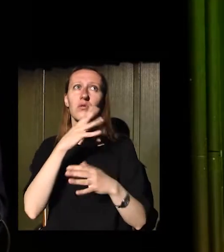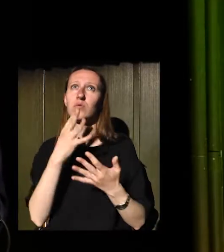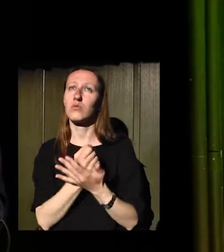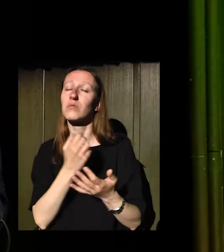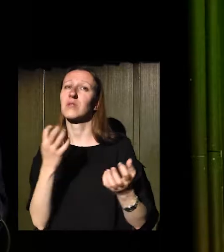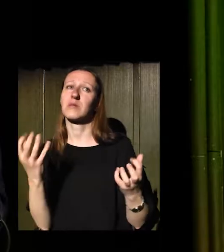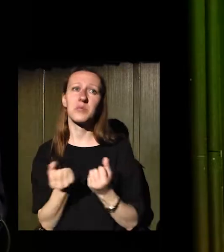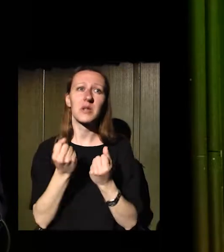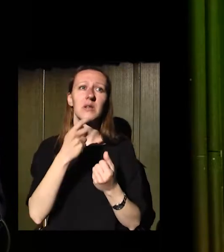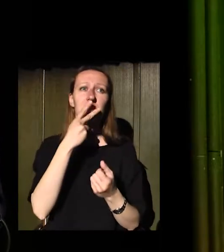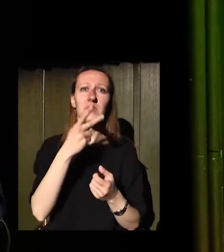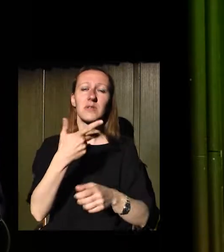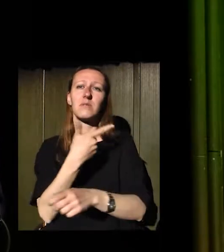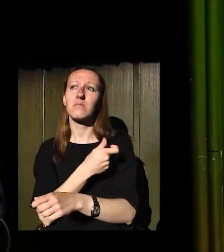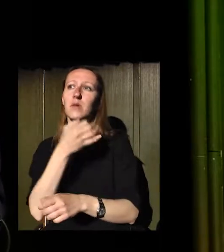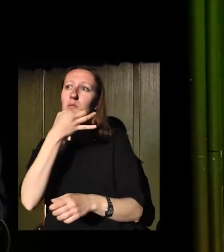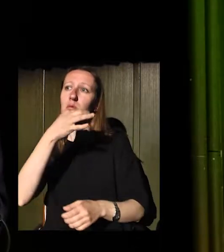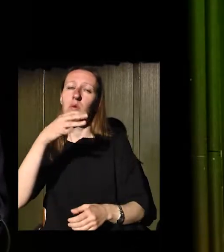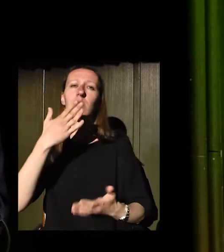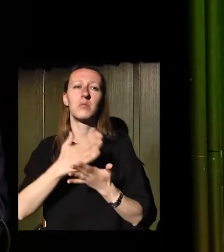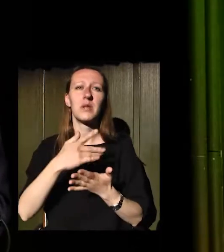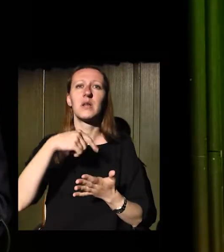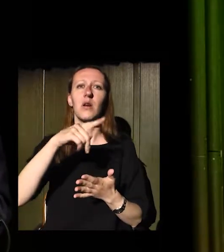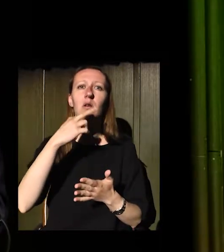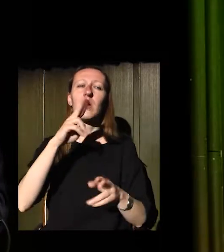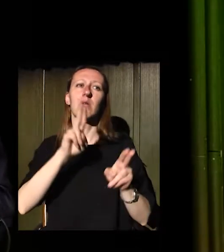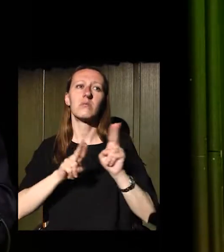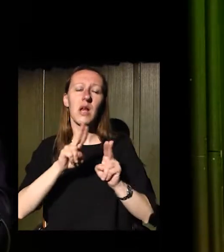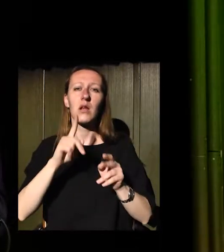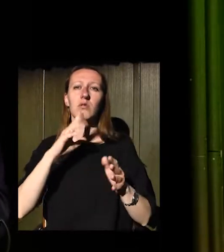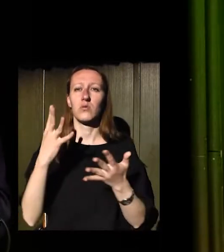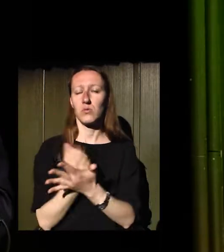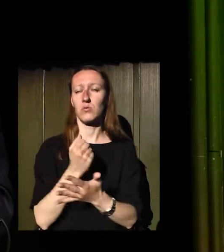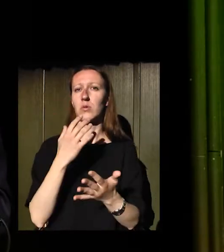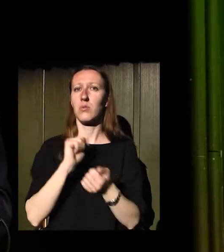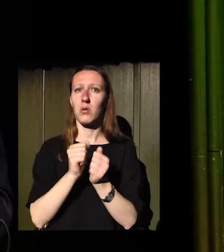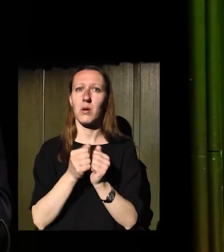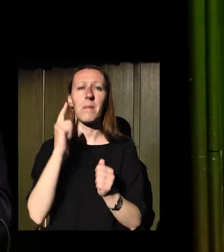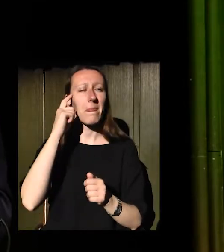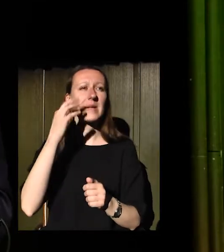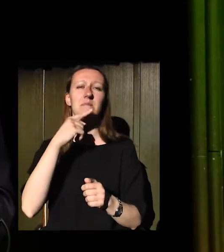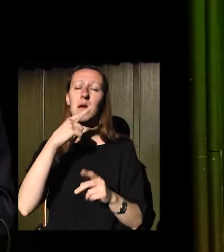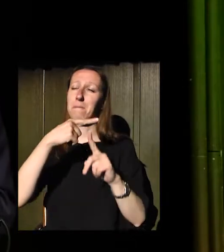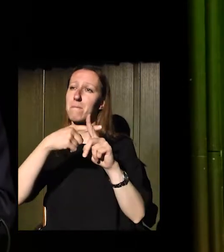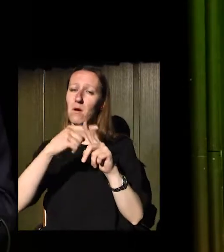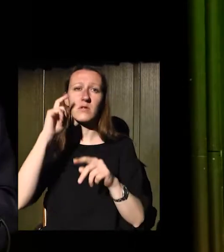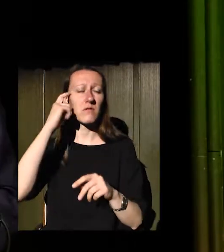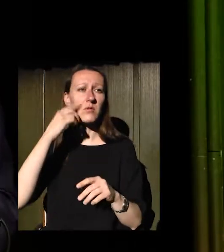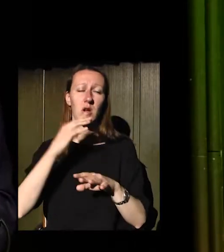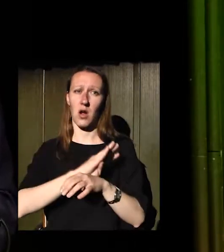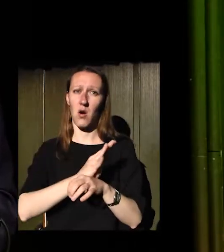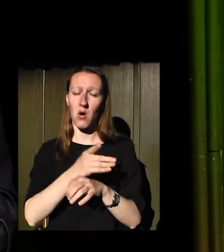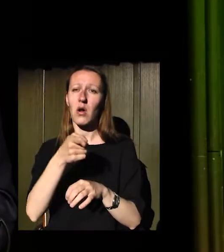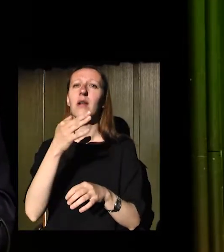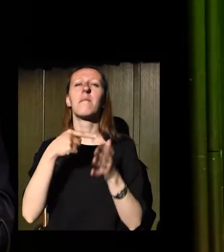metta a disposizione vaccini sempre più efficaci e poi una cura definitiva. Ritengo che l'aspetto positivo della pandemia